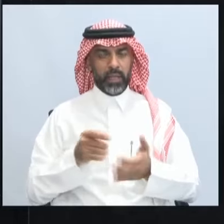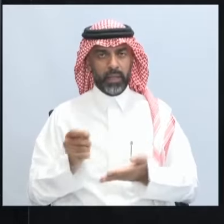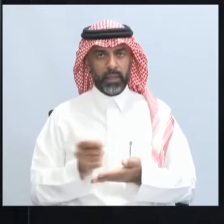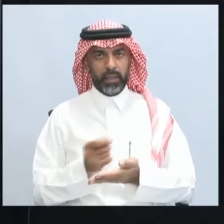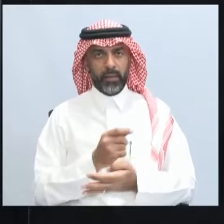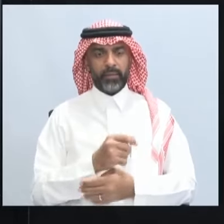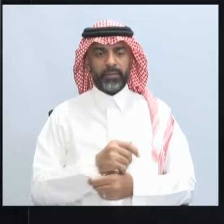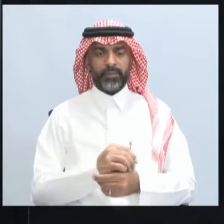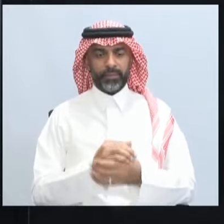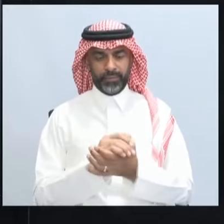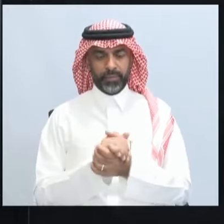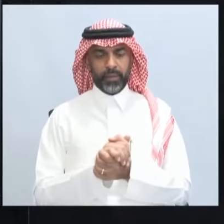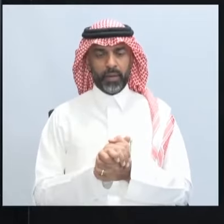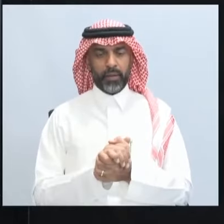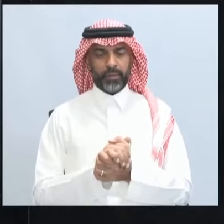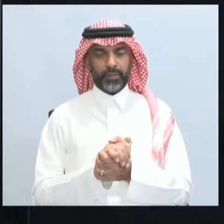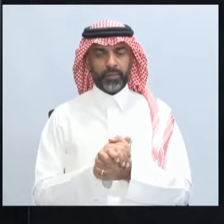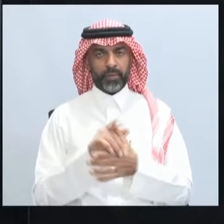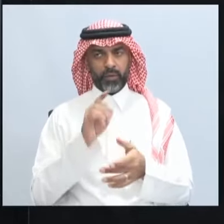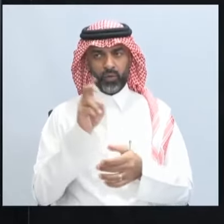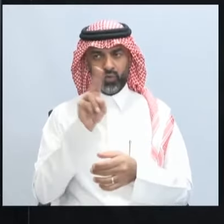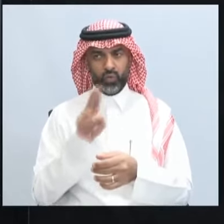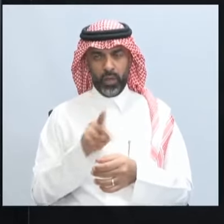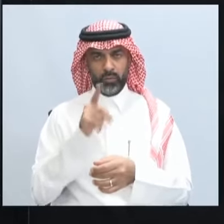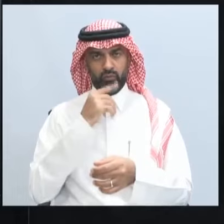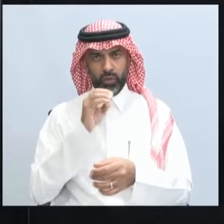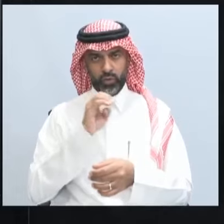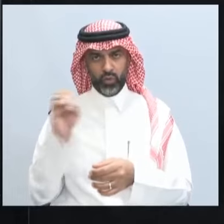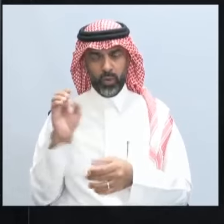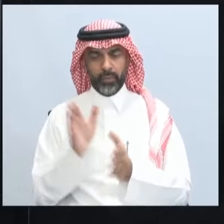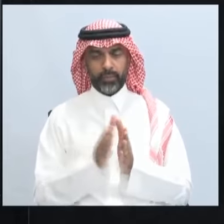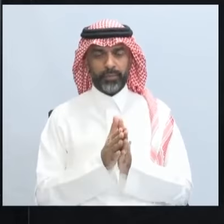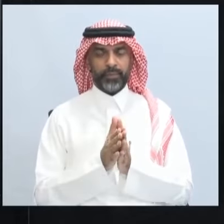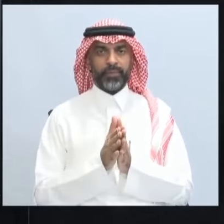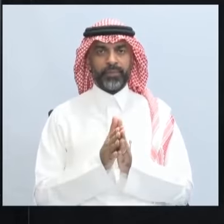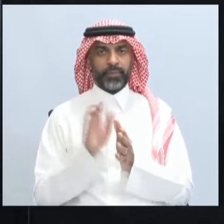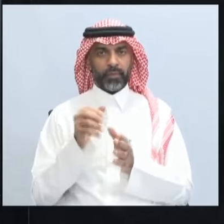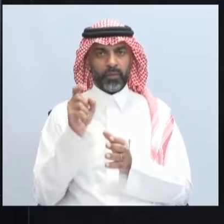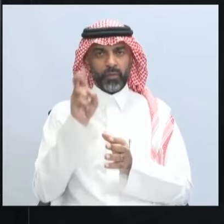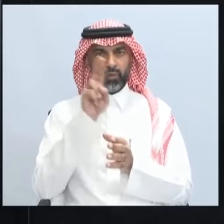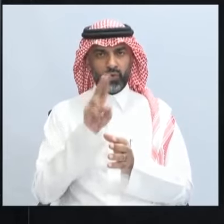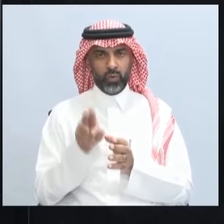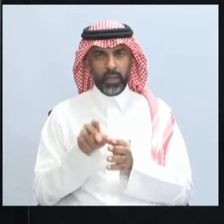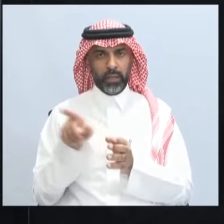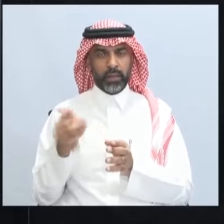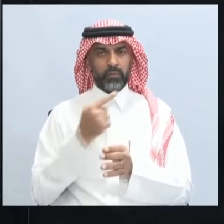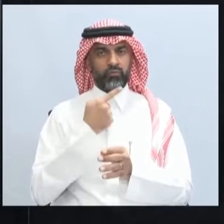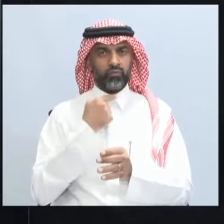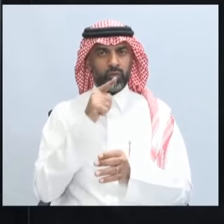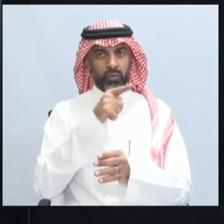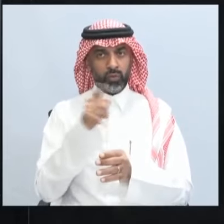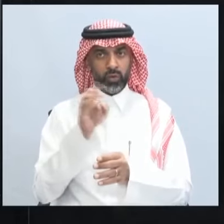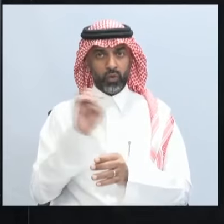نجيب على هذا السؤال نريد منكم الان التركيز والنظر امامكم سيظهر سؤال نريد عليك نريد الاجابه